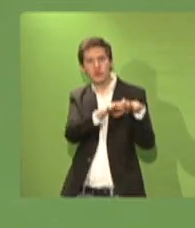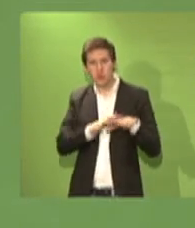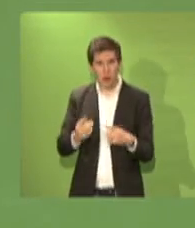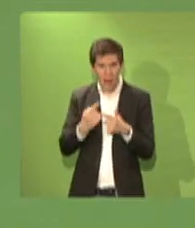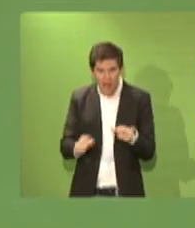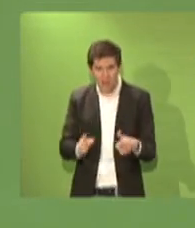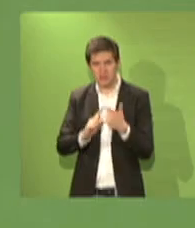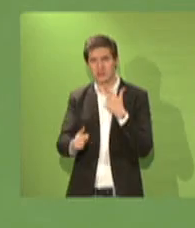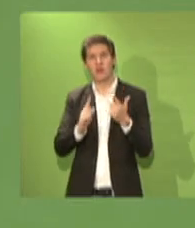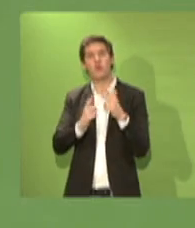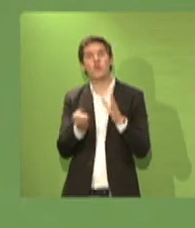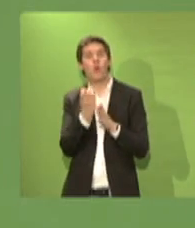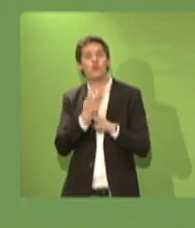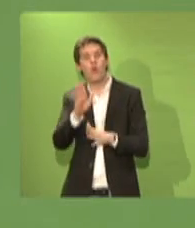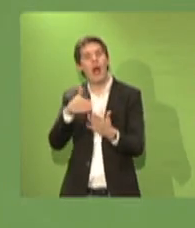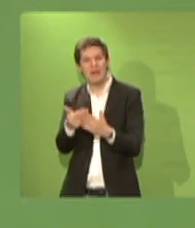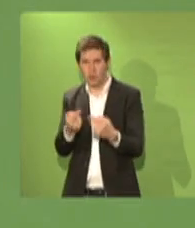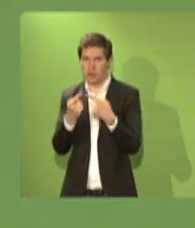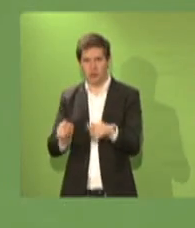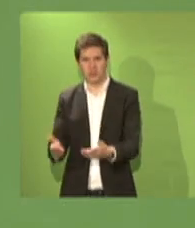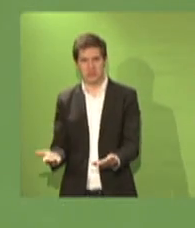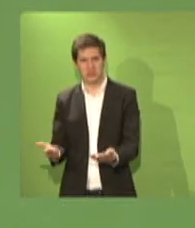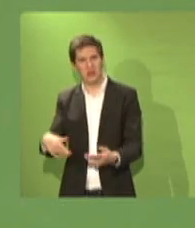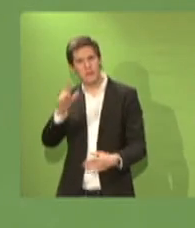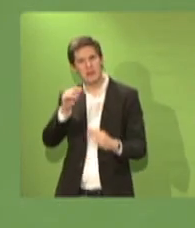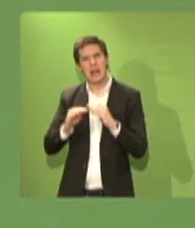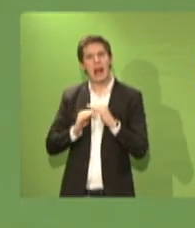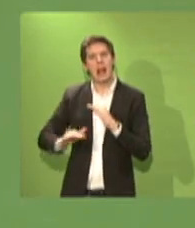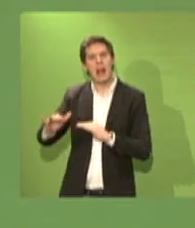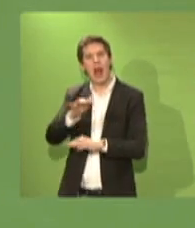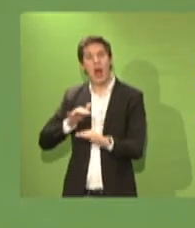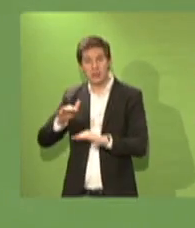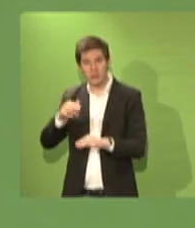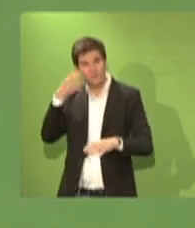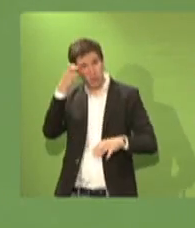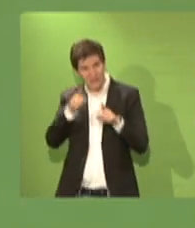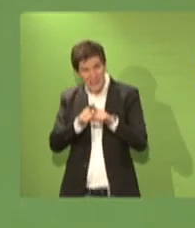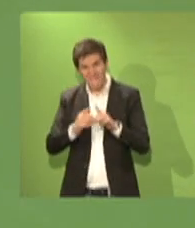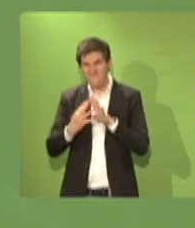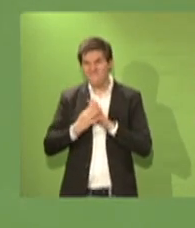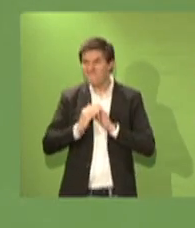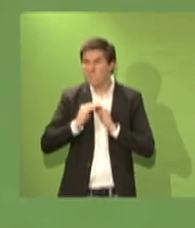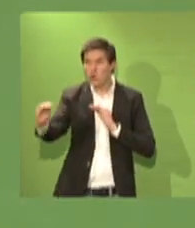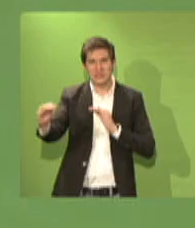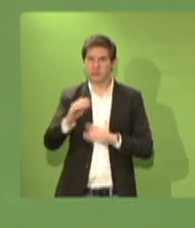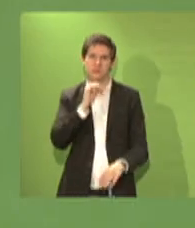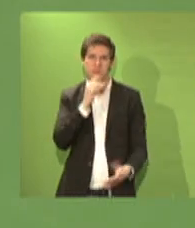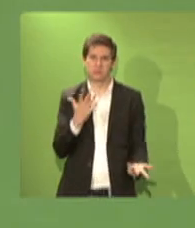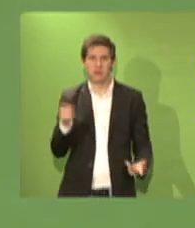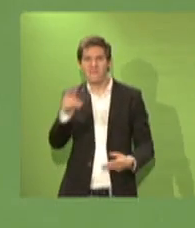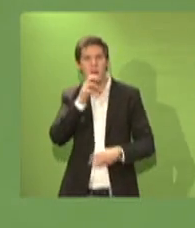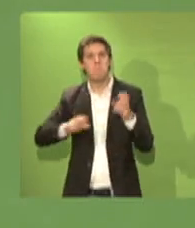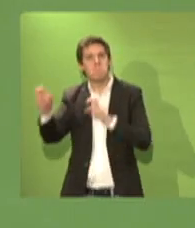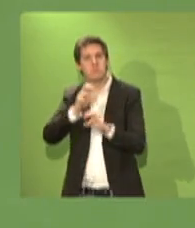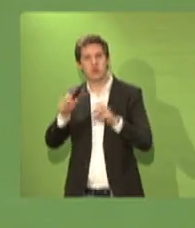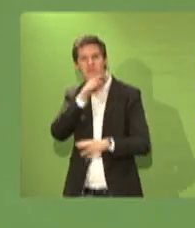anderes Kulturangebot. Ländliche Räume sind in NRW aber keine Wüste. Ländliche Räume sind vielfältig bunt und sie